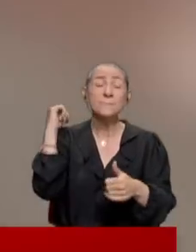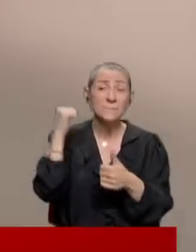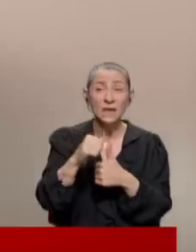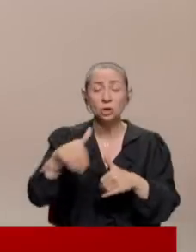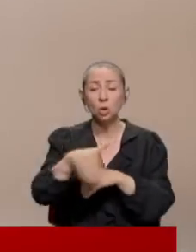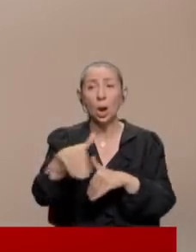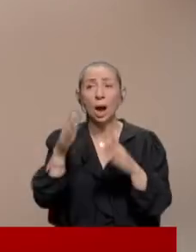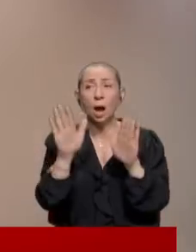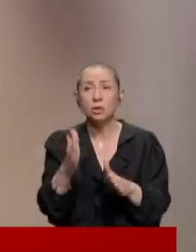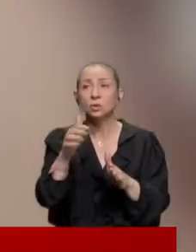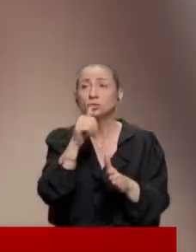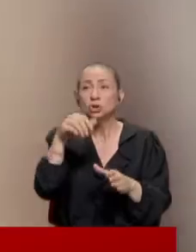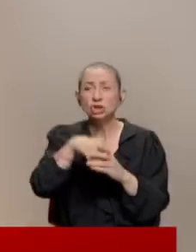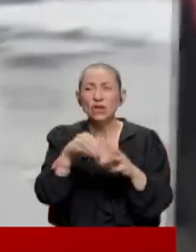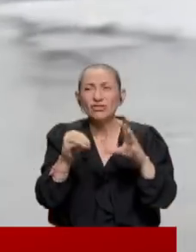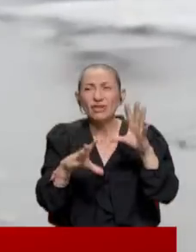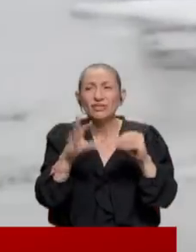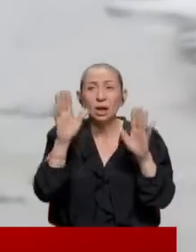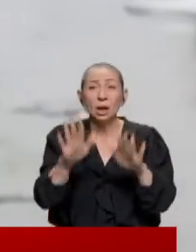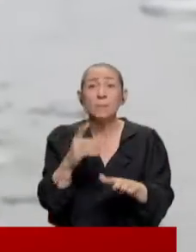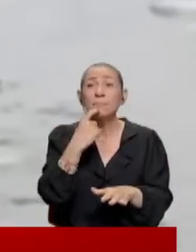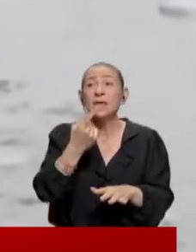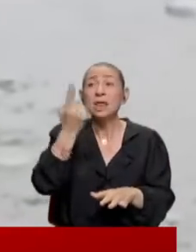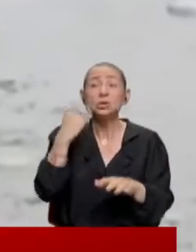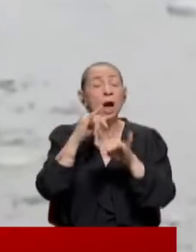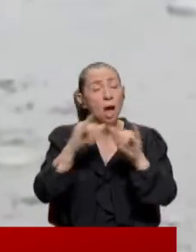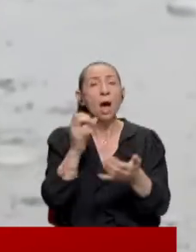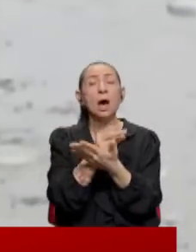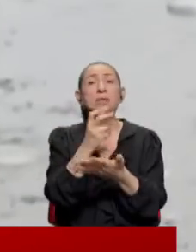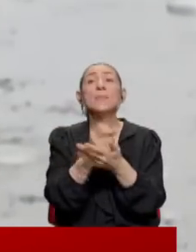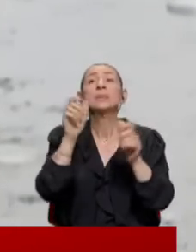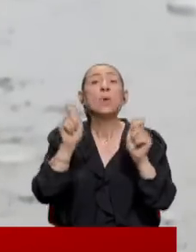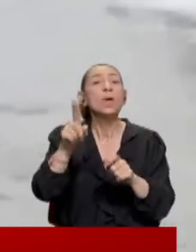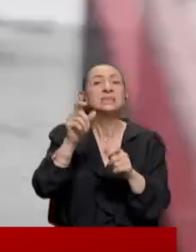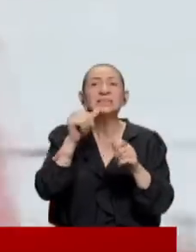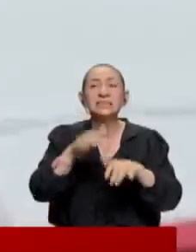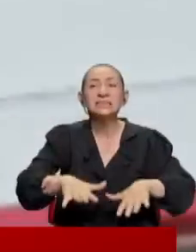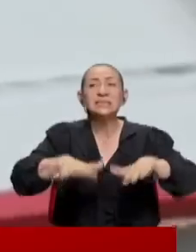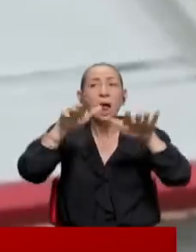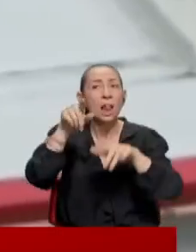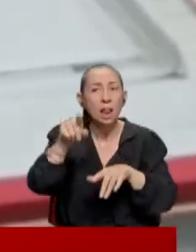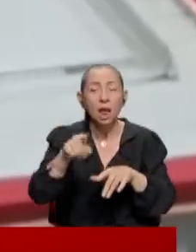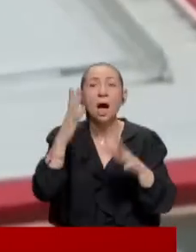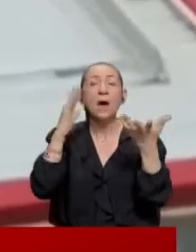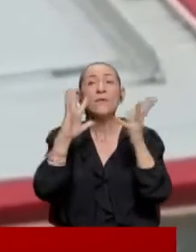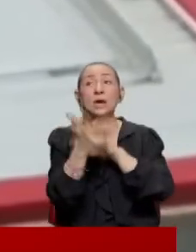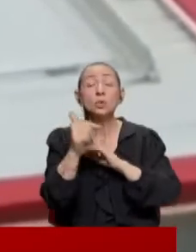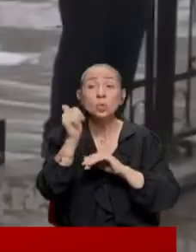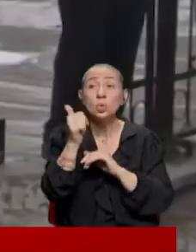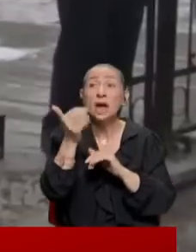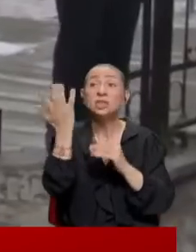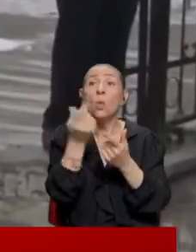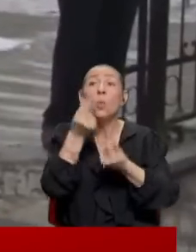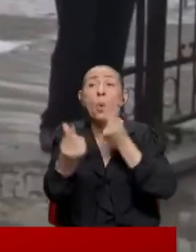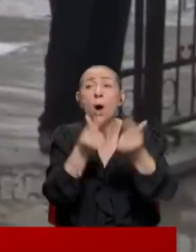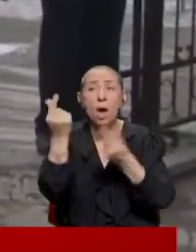daha sokakta, üstelik suyun içinde kaldı. Bir yıl önce yine Adıyaman'da yaşanan sel felaketi de, meteorolojinin günlerdir